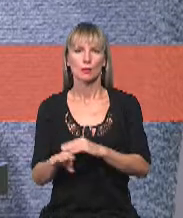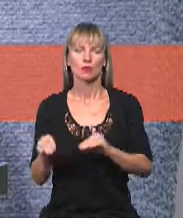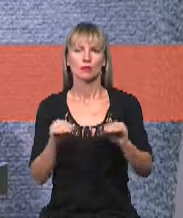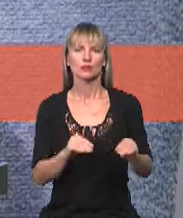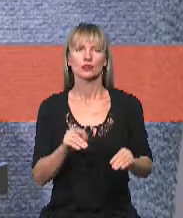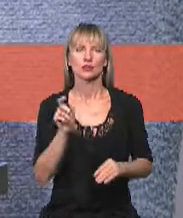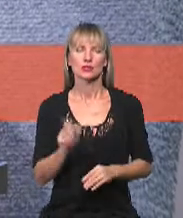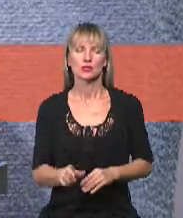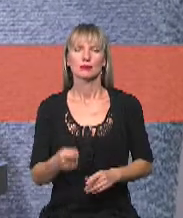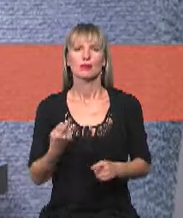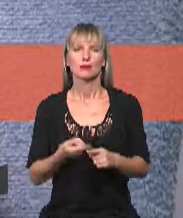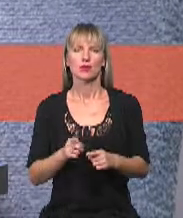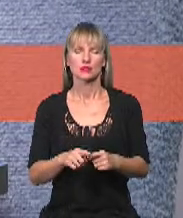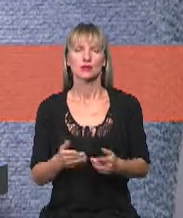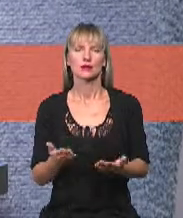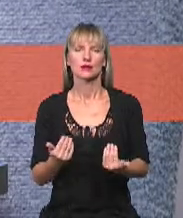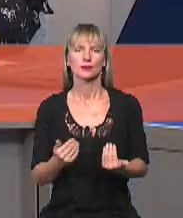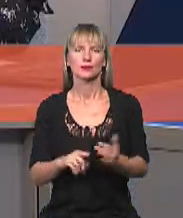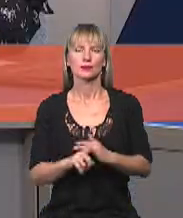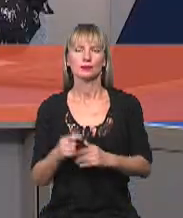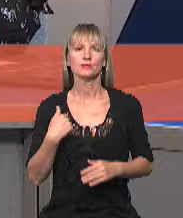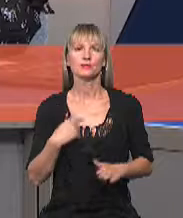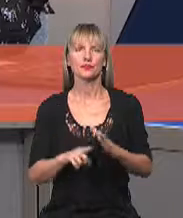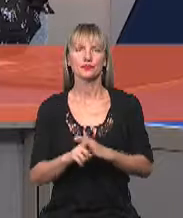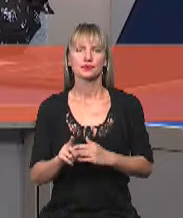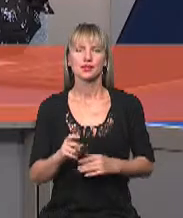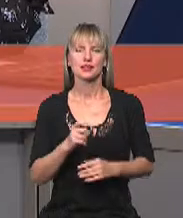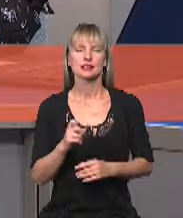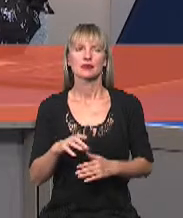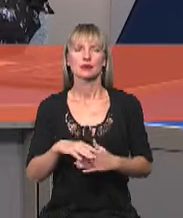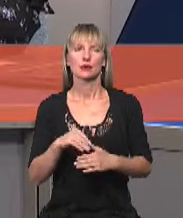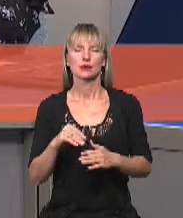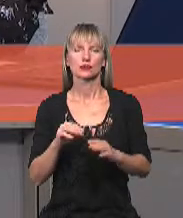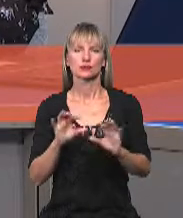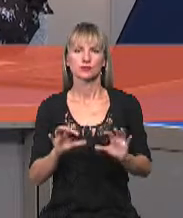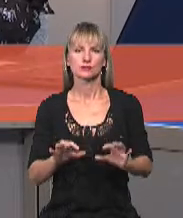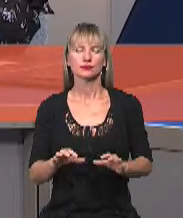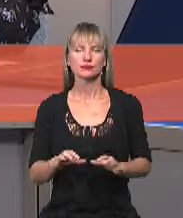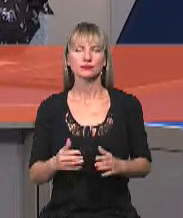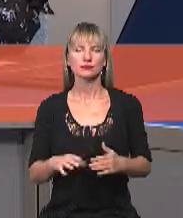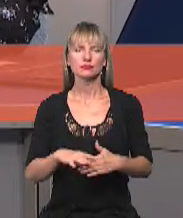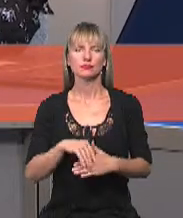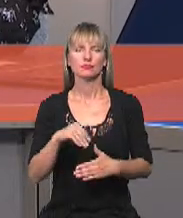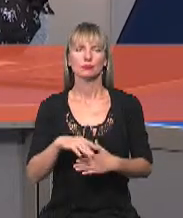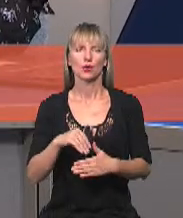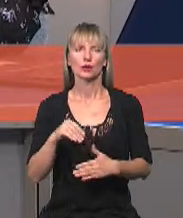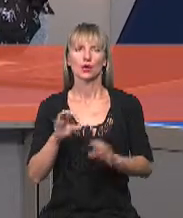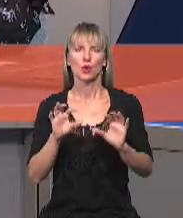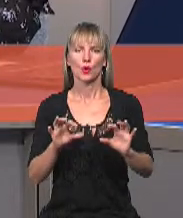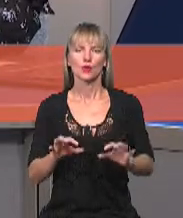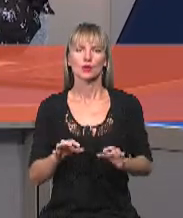це. Може, Аню, почну. Я тоді почну з виборчого кодексу так. Трохи. Власне, виборчий кодекс досить